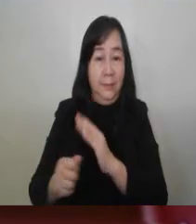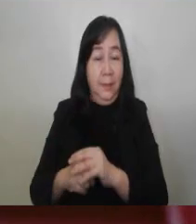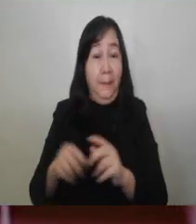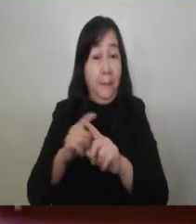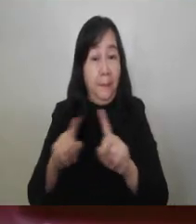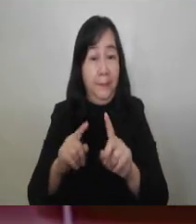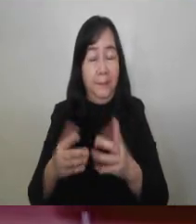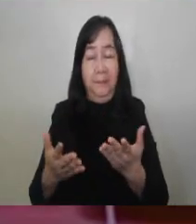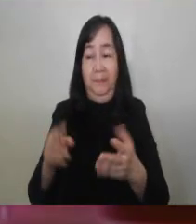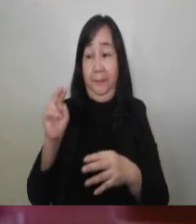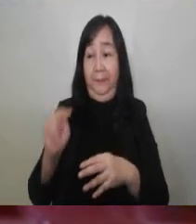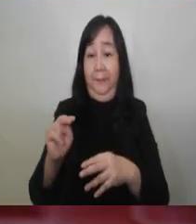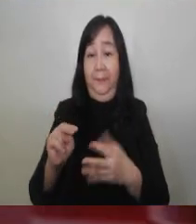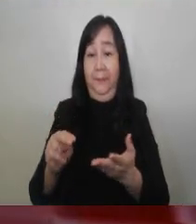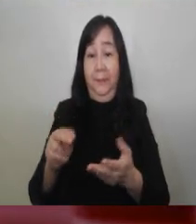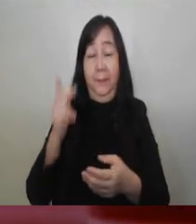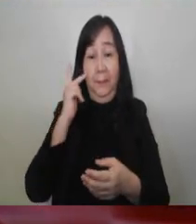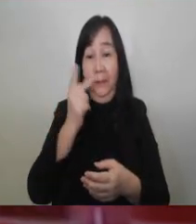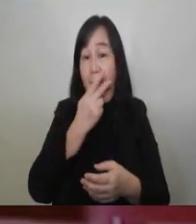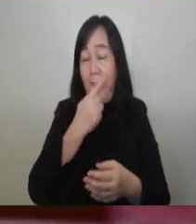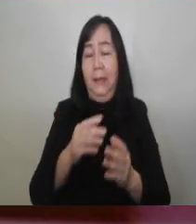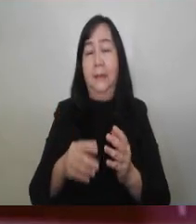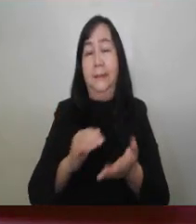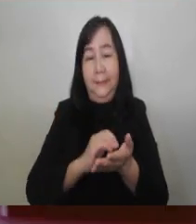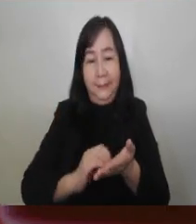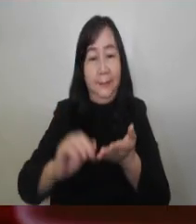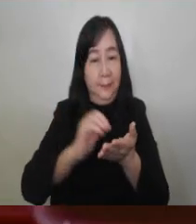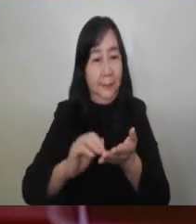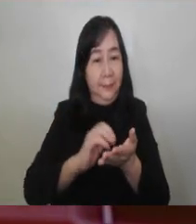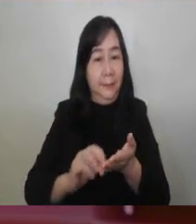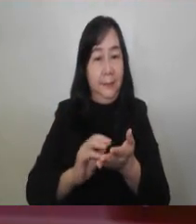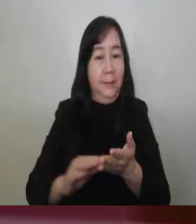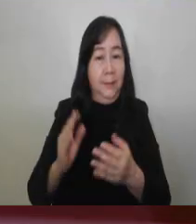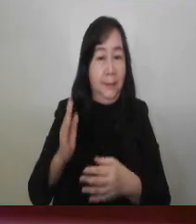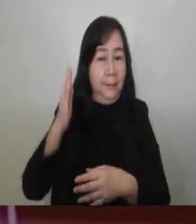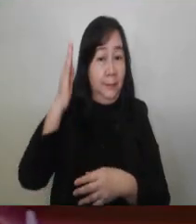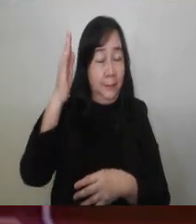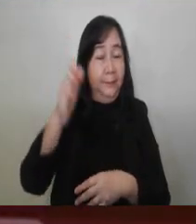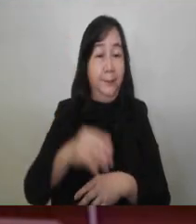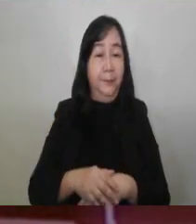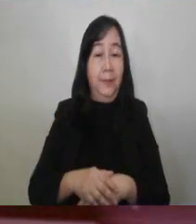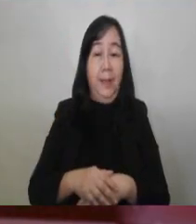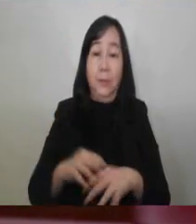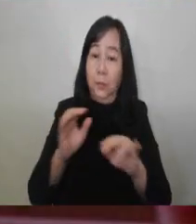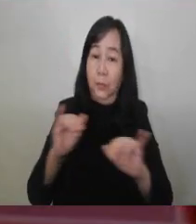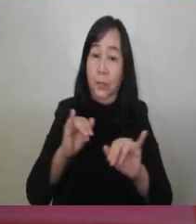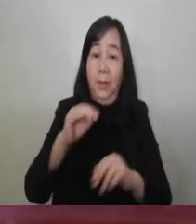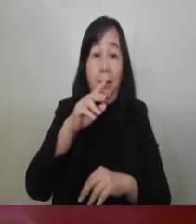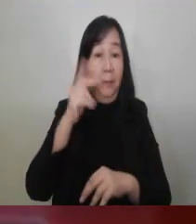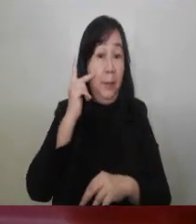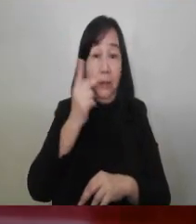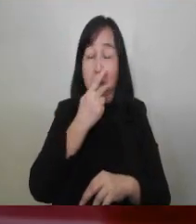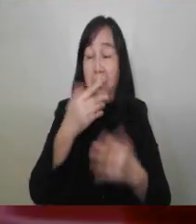pagkabata. Pero kinailangan niya itong linangin at paghusayin sa paglipas ng panahon. Tulad ni